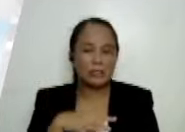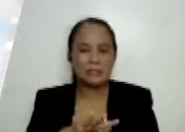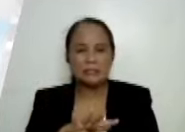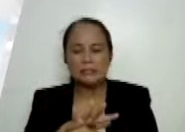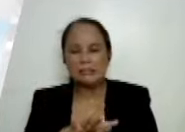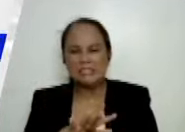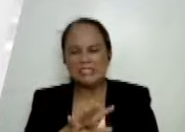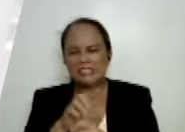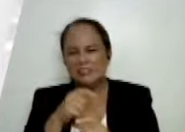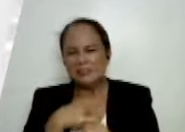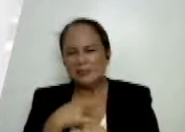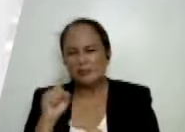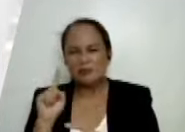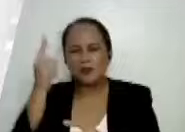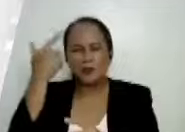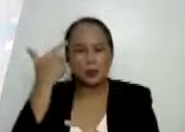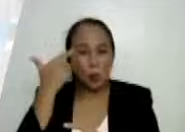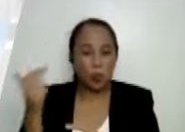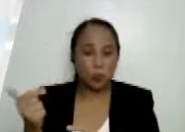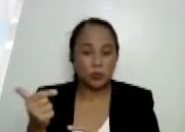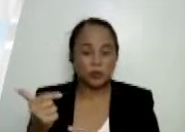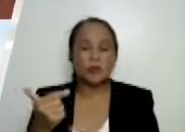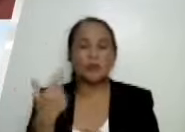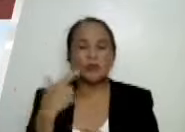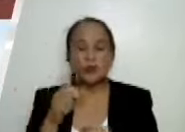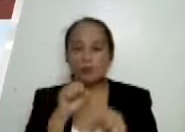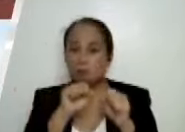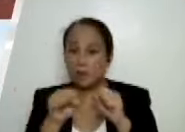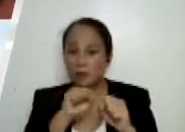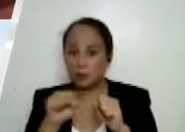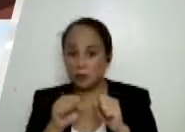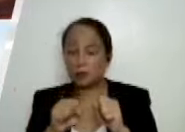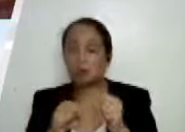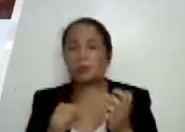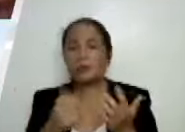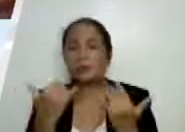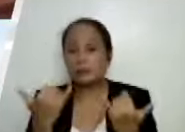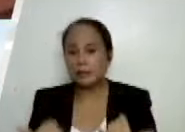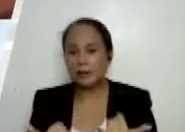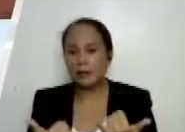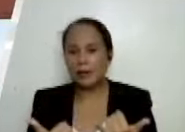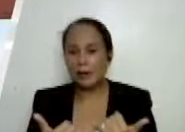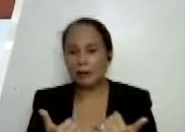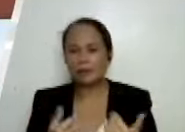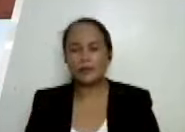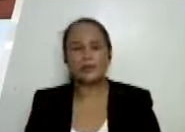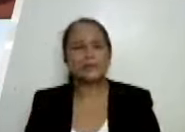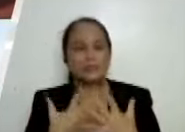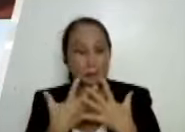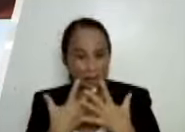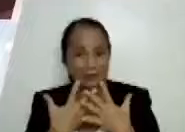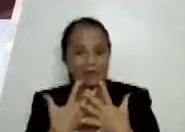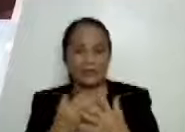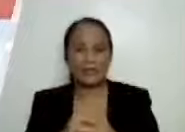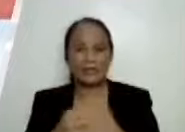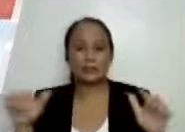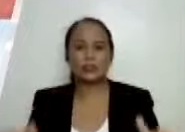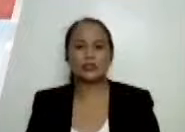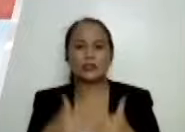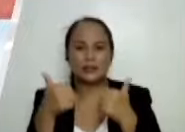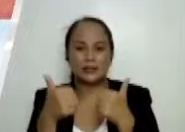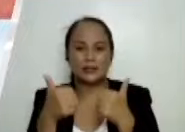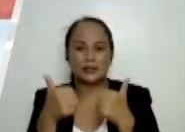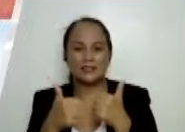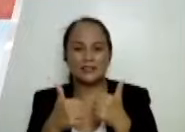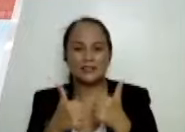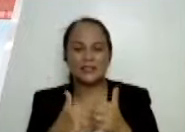unang gintong medalya para sa boxing sa Olympics. Ngayon, inspired at challenged siya. Hindi naman siya